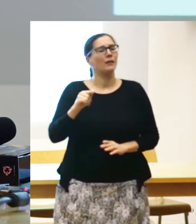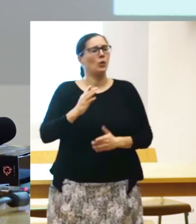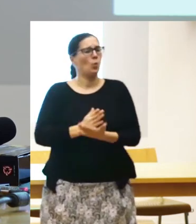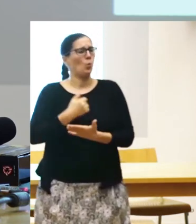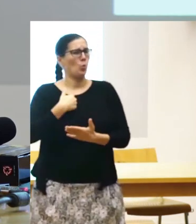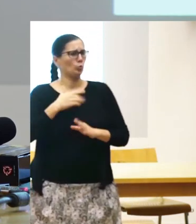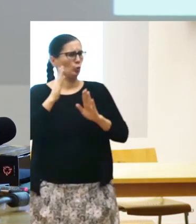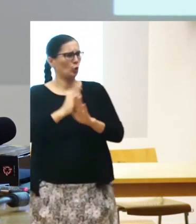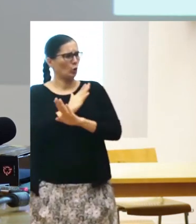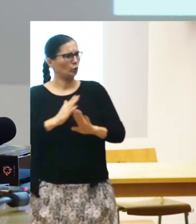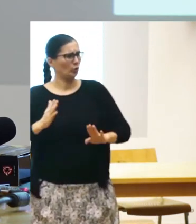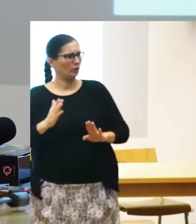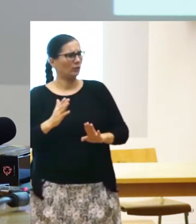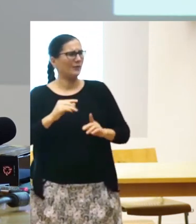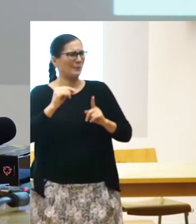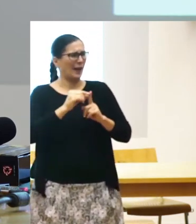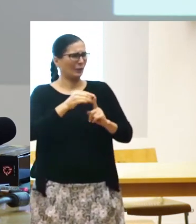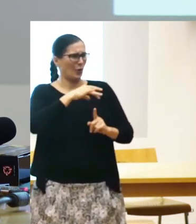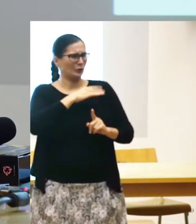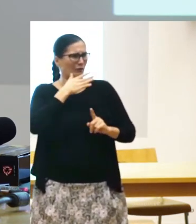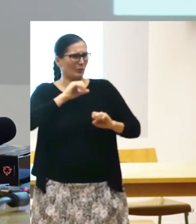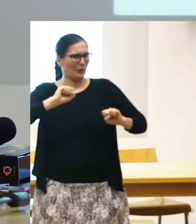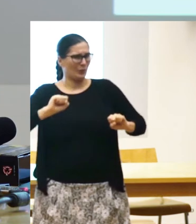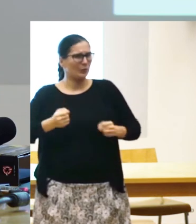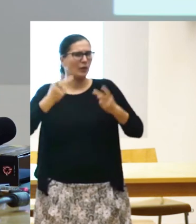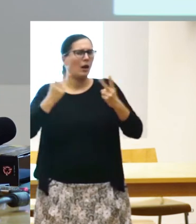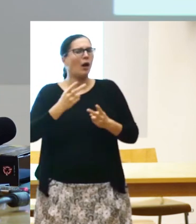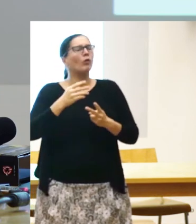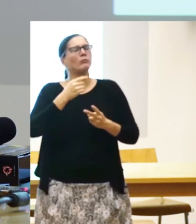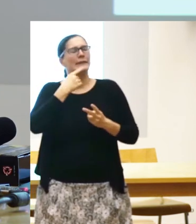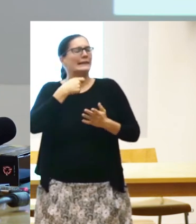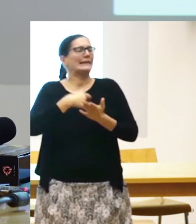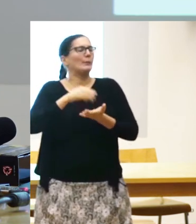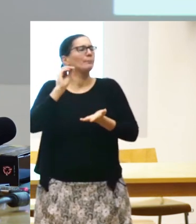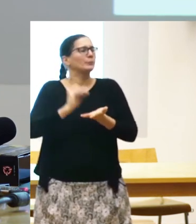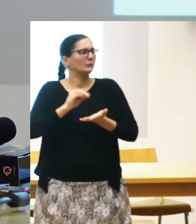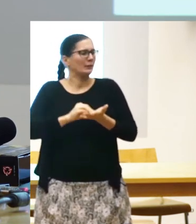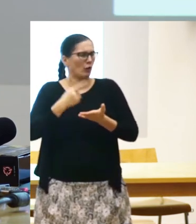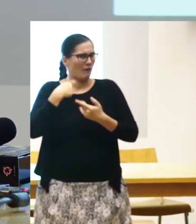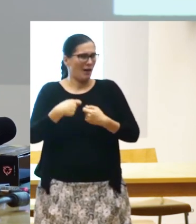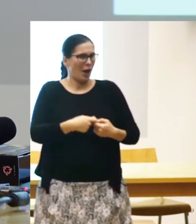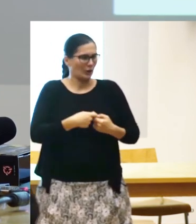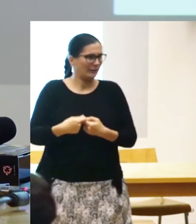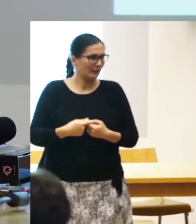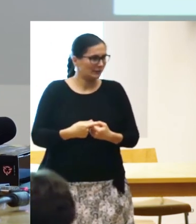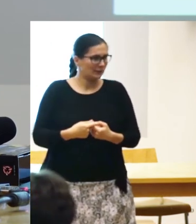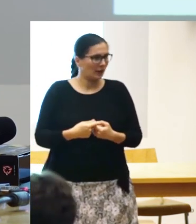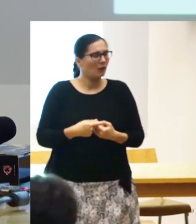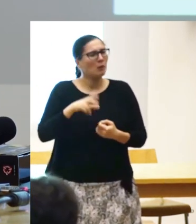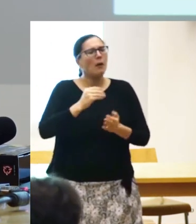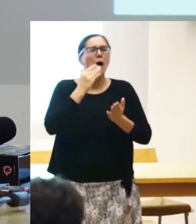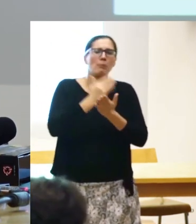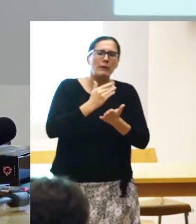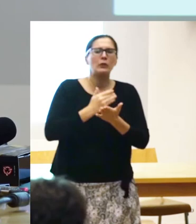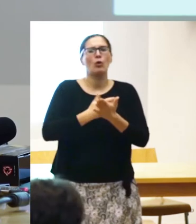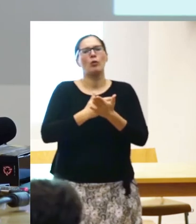že z Plato Ostrava vznikne jakoby klasická rigidní příspěvková organizace, která má prostě pravidla